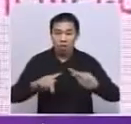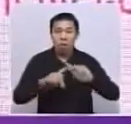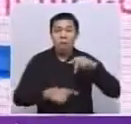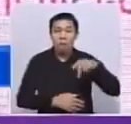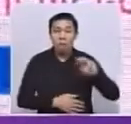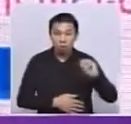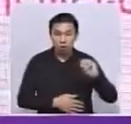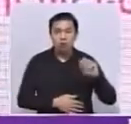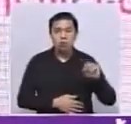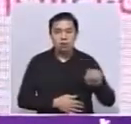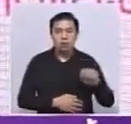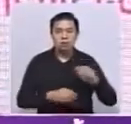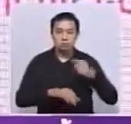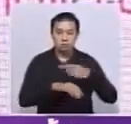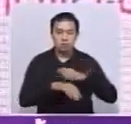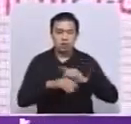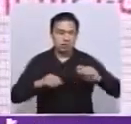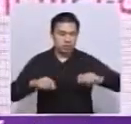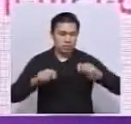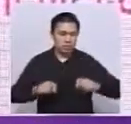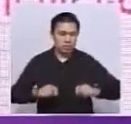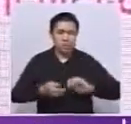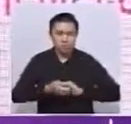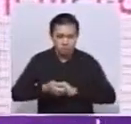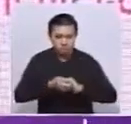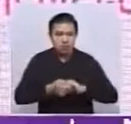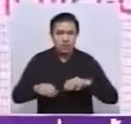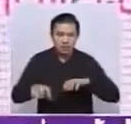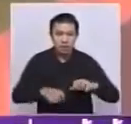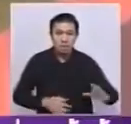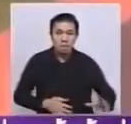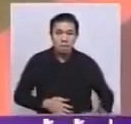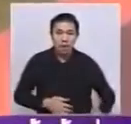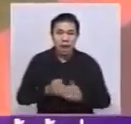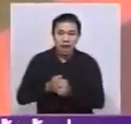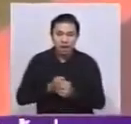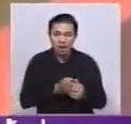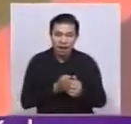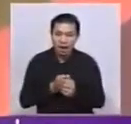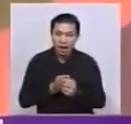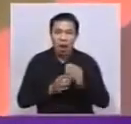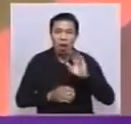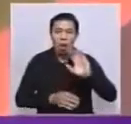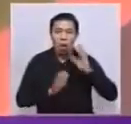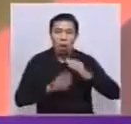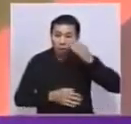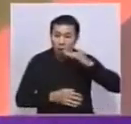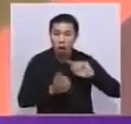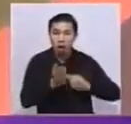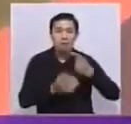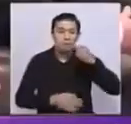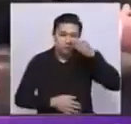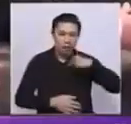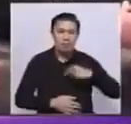คงของมนุษย์เป็นประธานในพิธีลงนามบันทึกความร่วมมือการบริหารจัดการสุนัขนำทางสำหรับคนตาบอดครั้งแรกในประเ